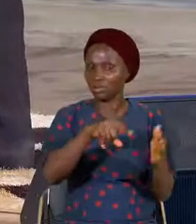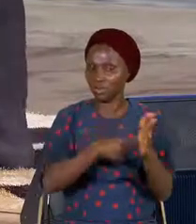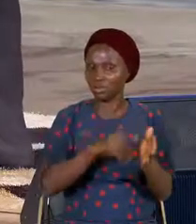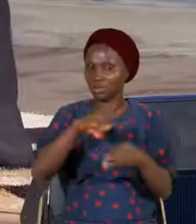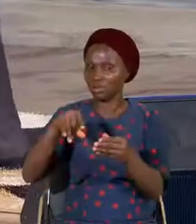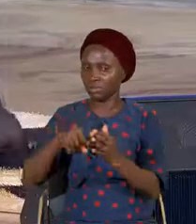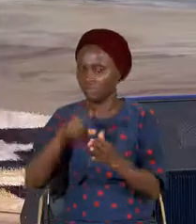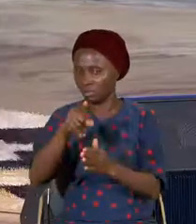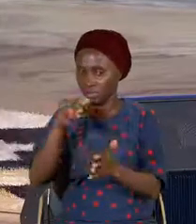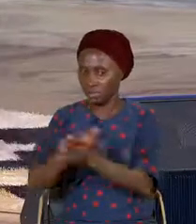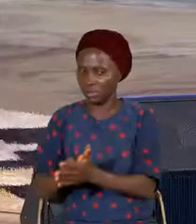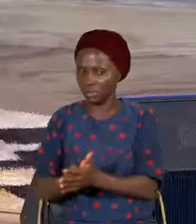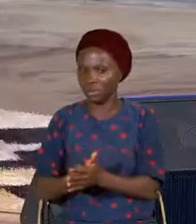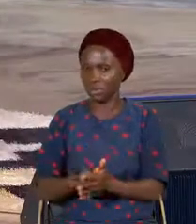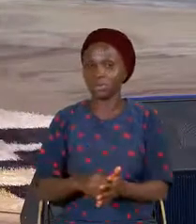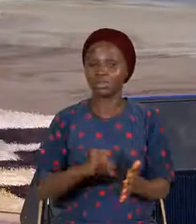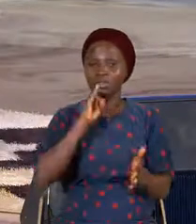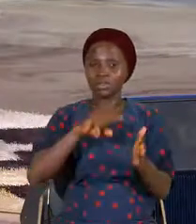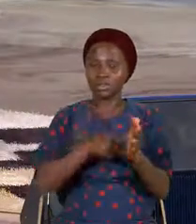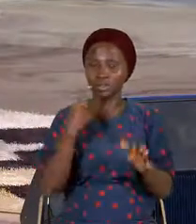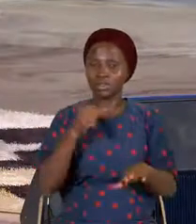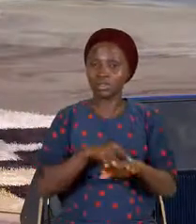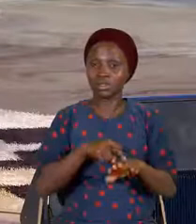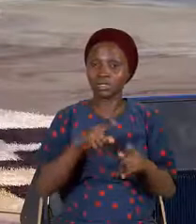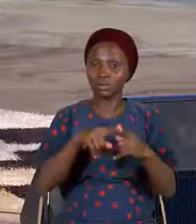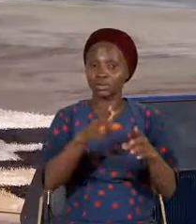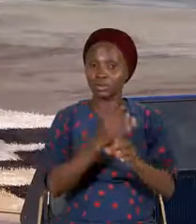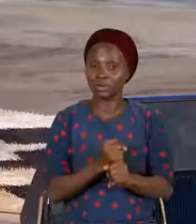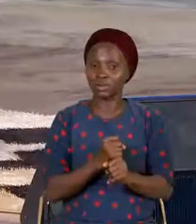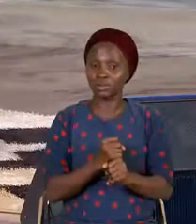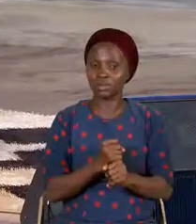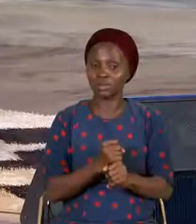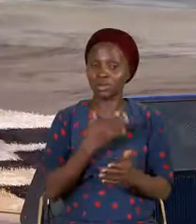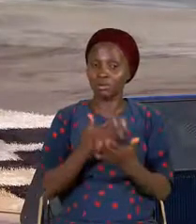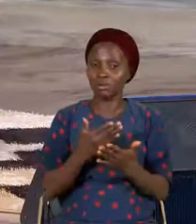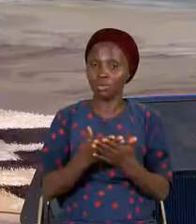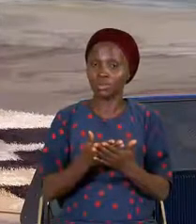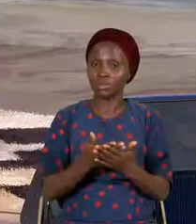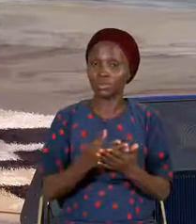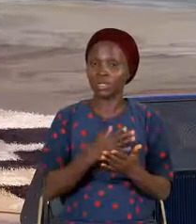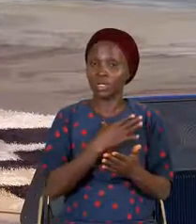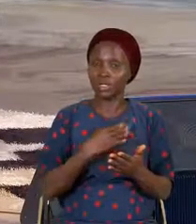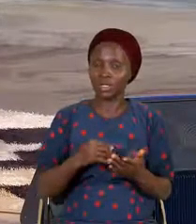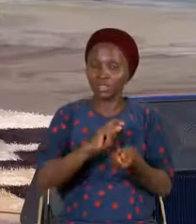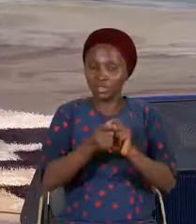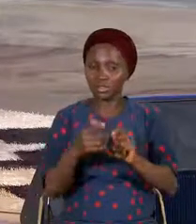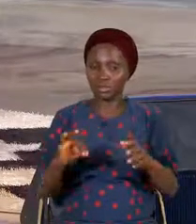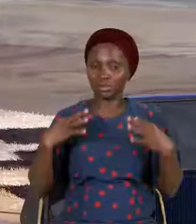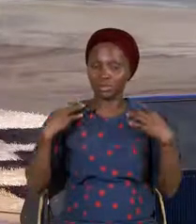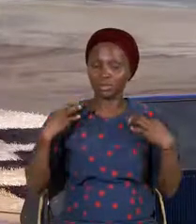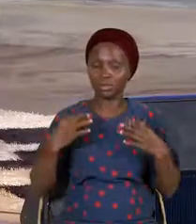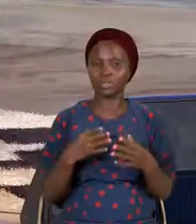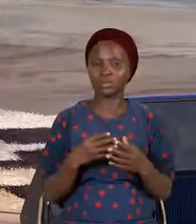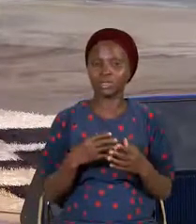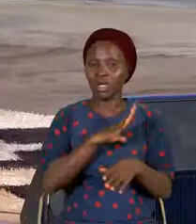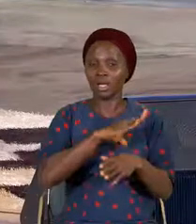ou cela. Est-ce que le moment pour toi de recevoir l'argent et les habits de